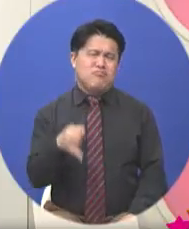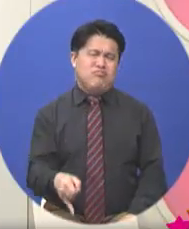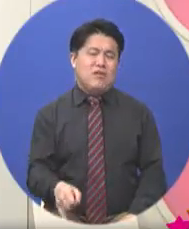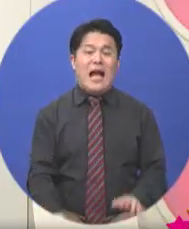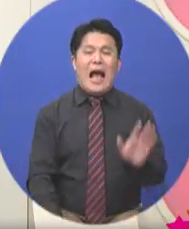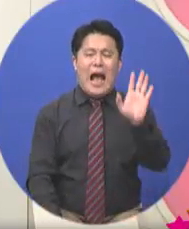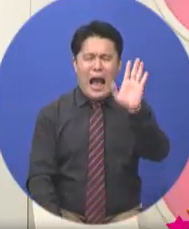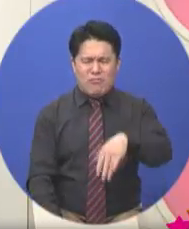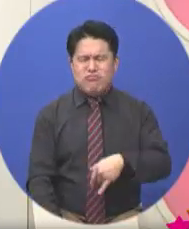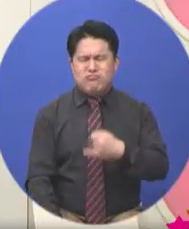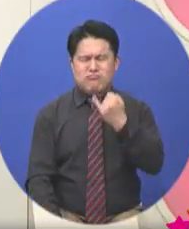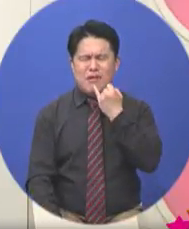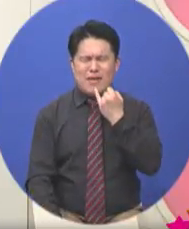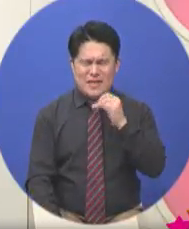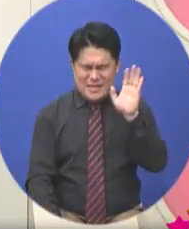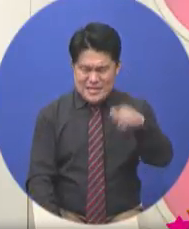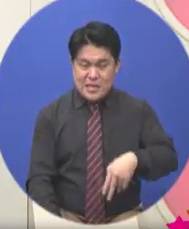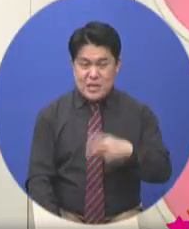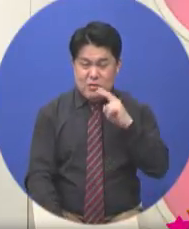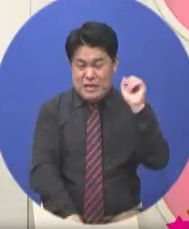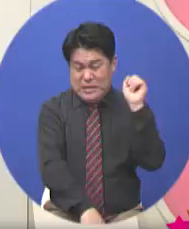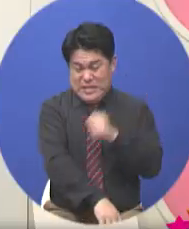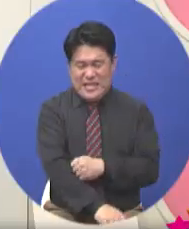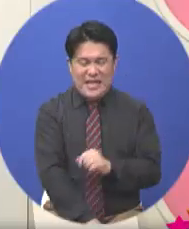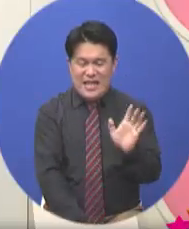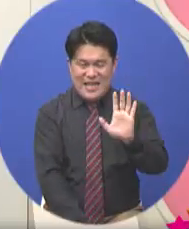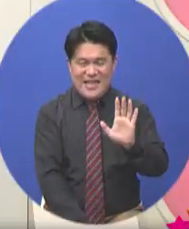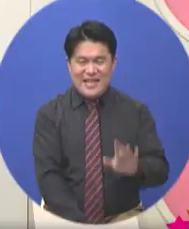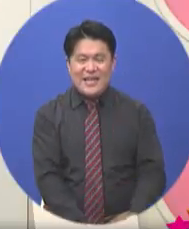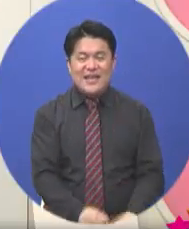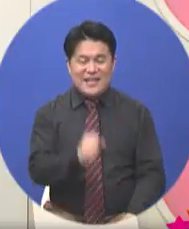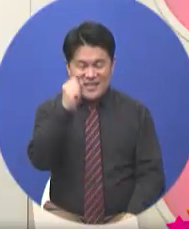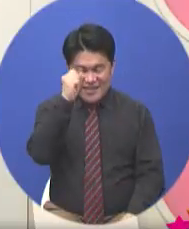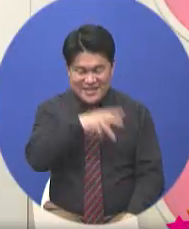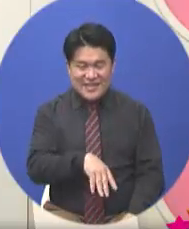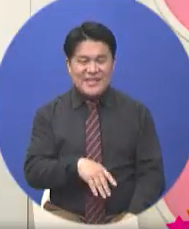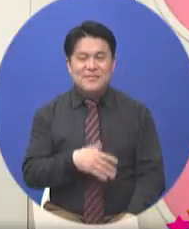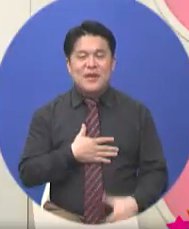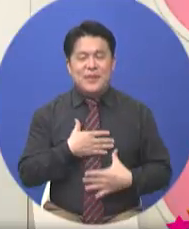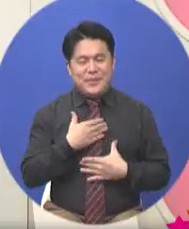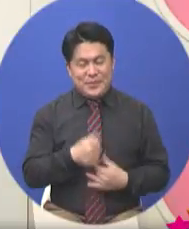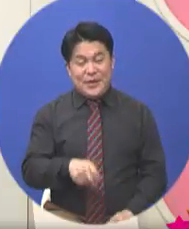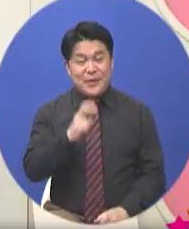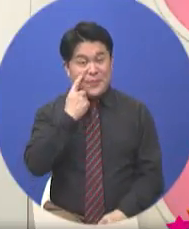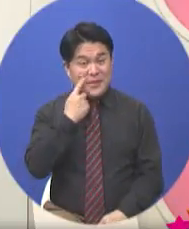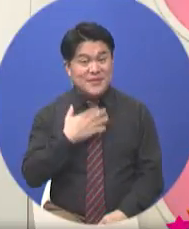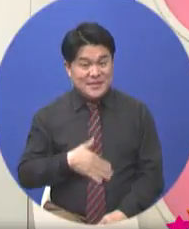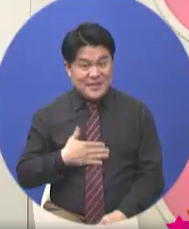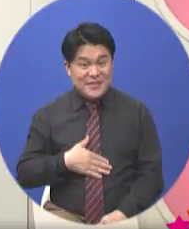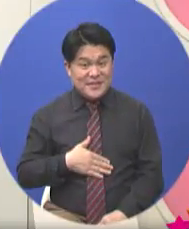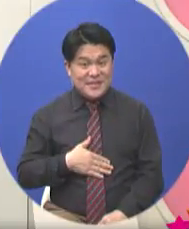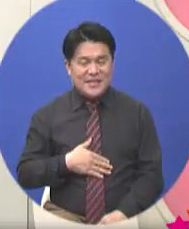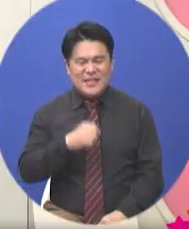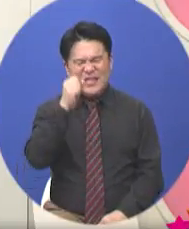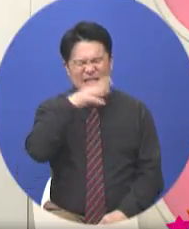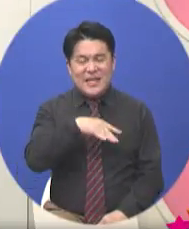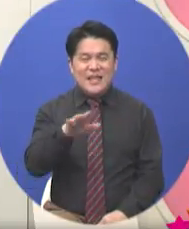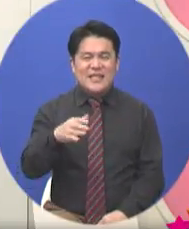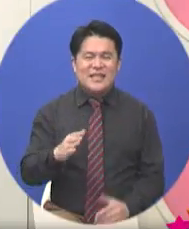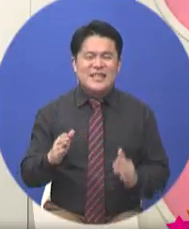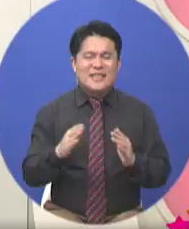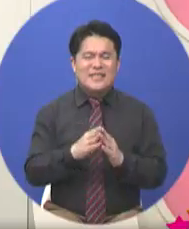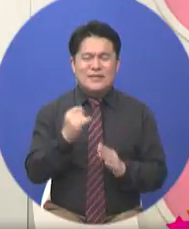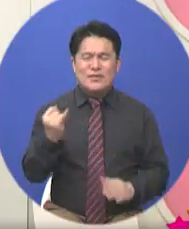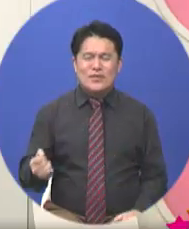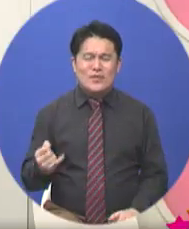못해요. 괜찮아요, 그냥. 여기는 네. 노래 잘하러 네. 나오는 데가 편안하게 네. 그냥 네 편안하게 우리 참 친정 식구들